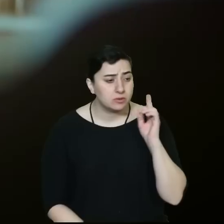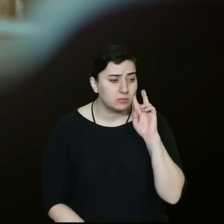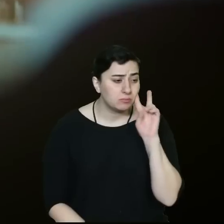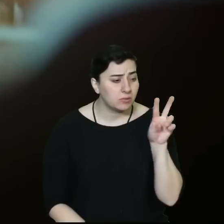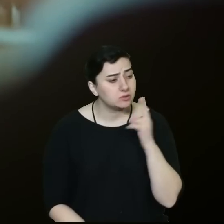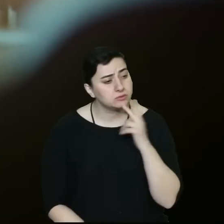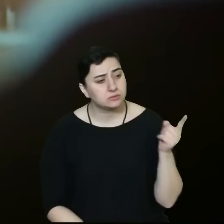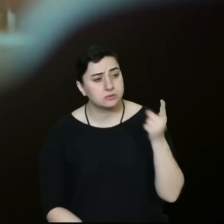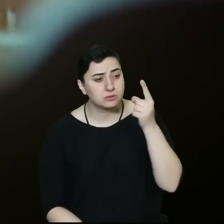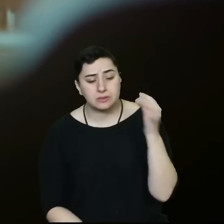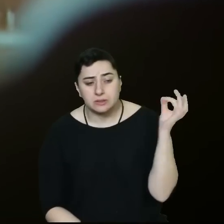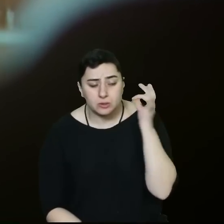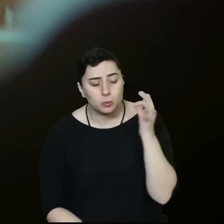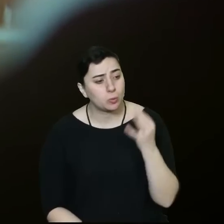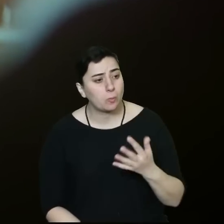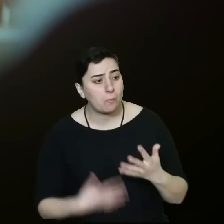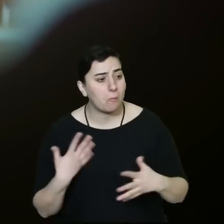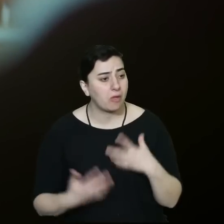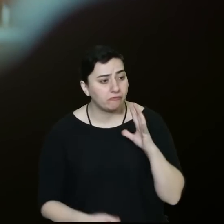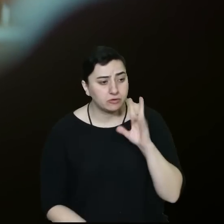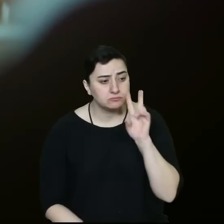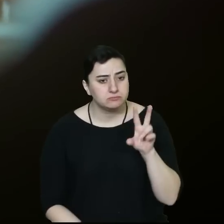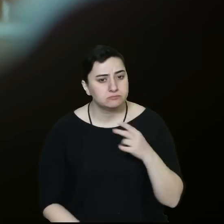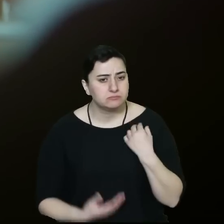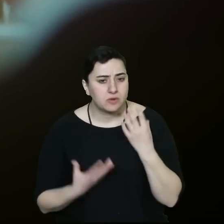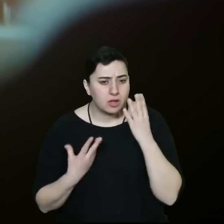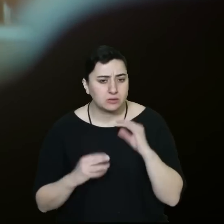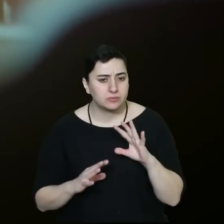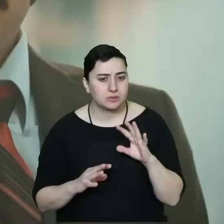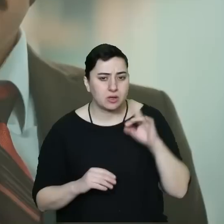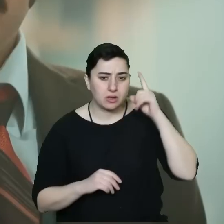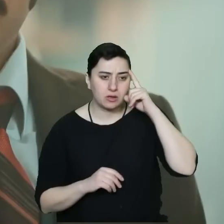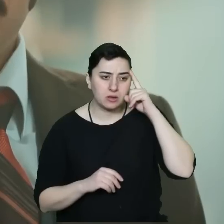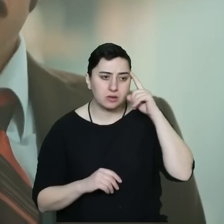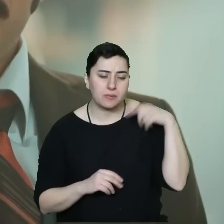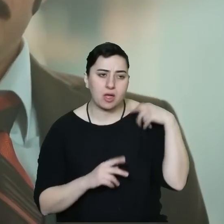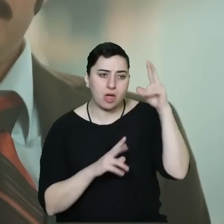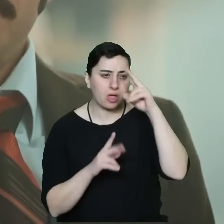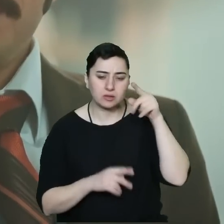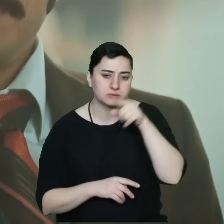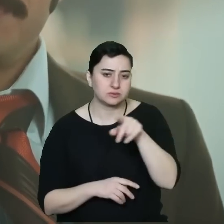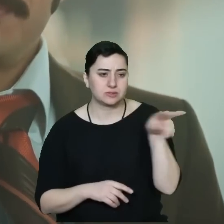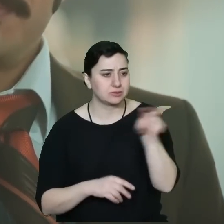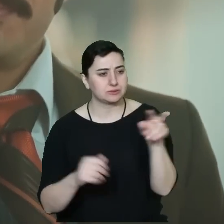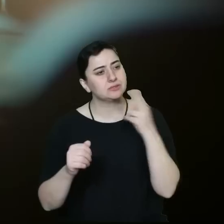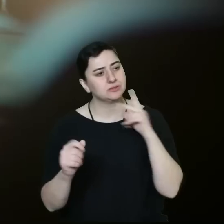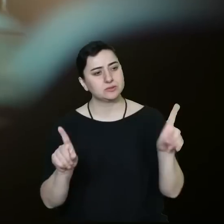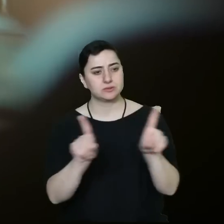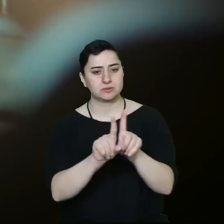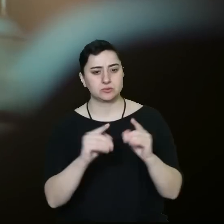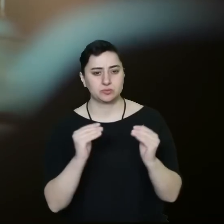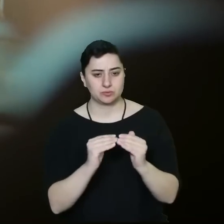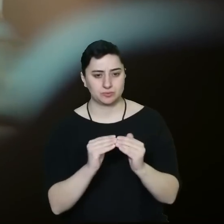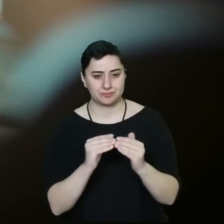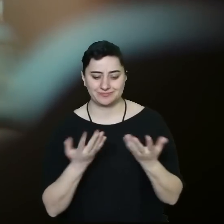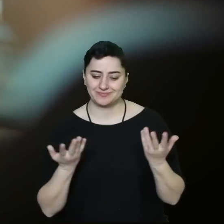gördüğüm zaman neden bilmiyorum ikinizi aklımda hayal ettim. Yan yana.